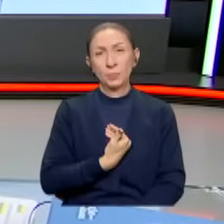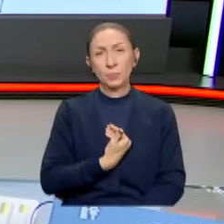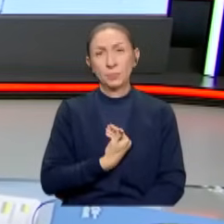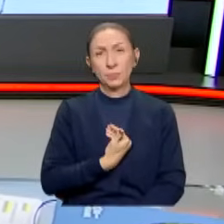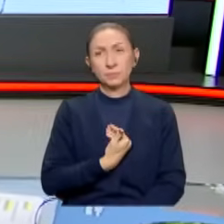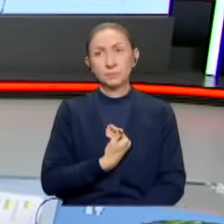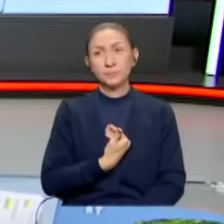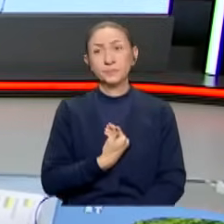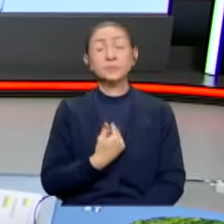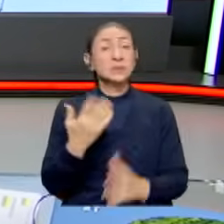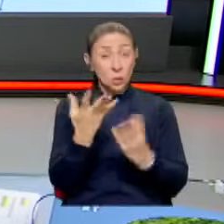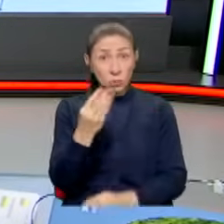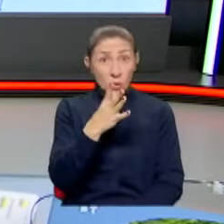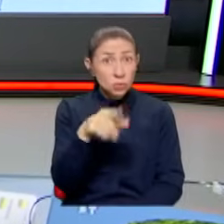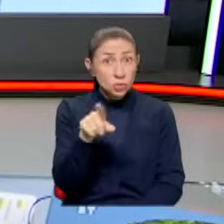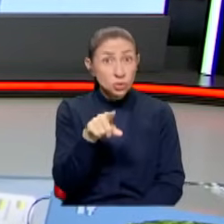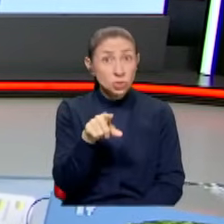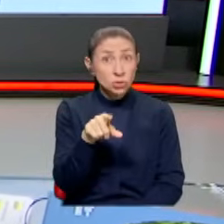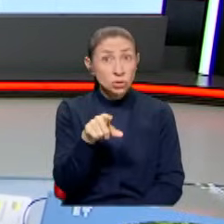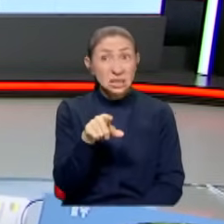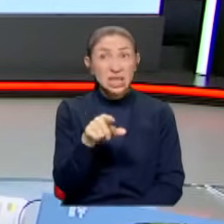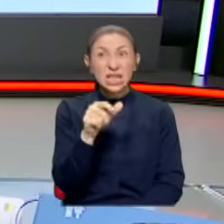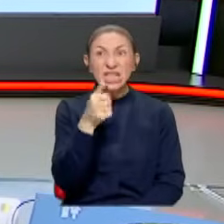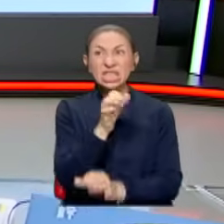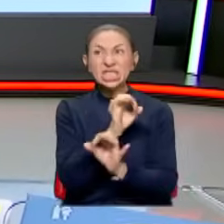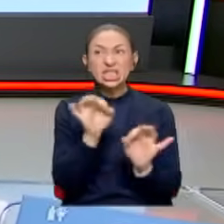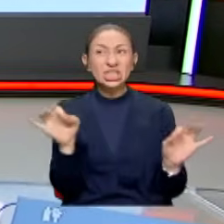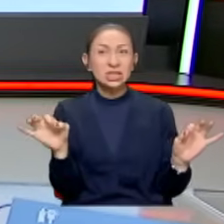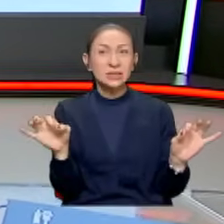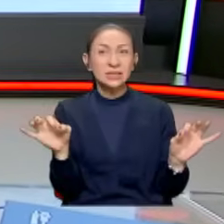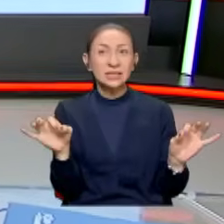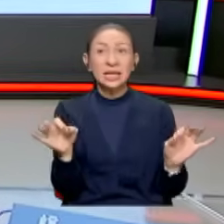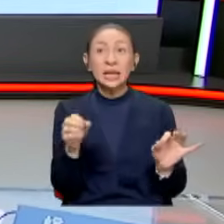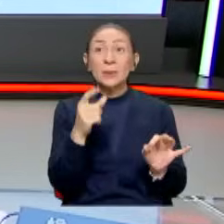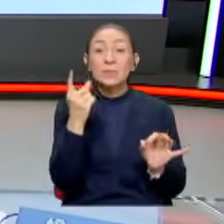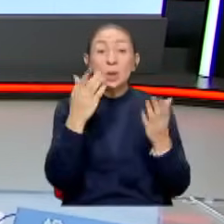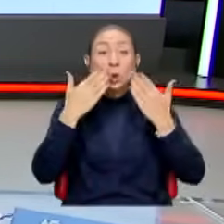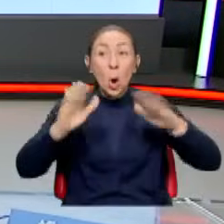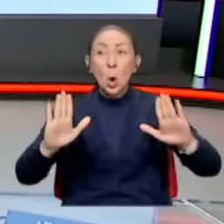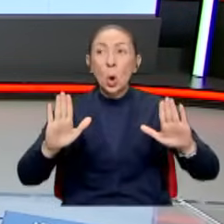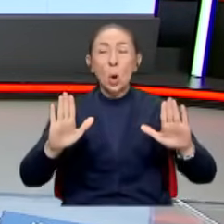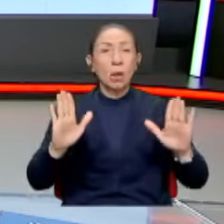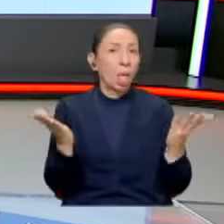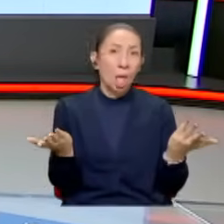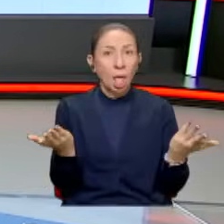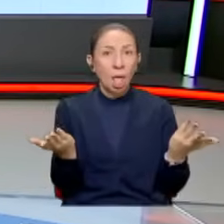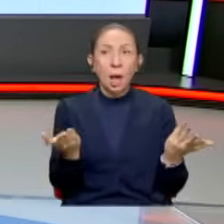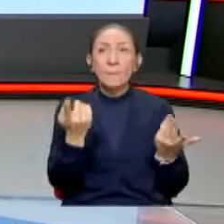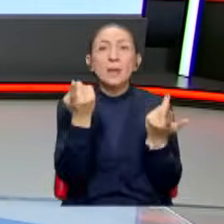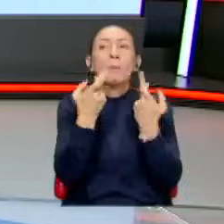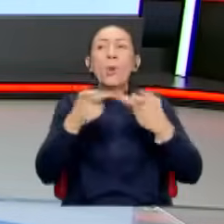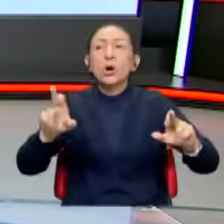görüyorum Ne olur biliyor musunuz hiç bir yokluktur bir